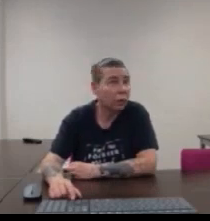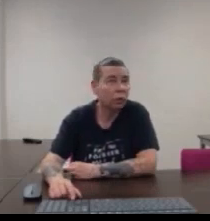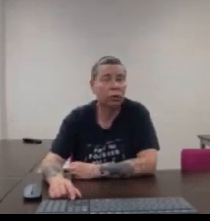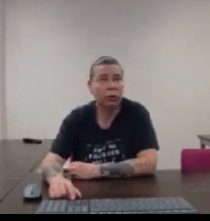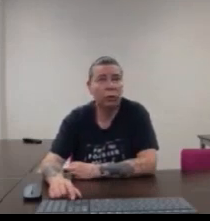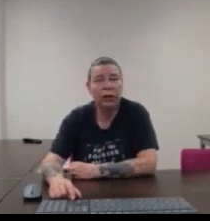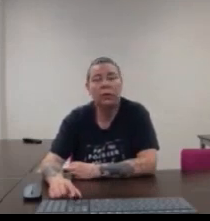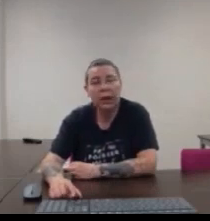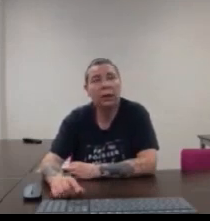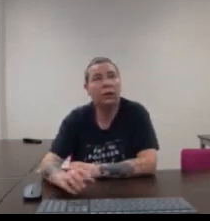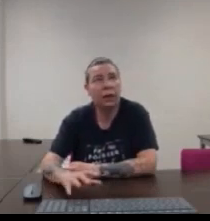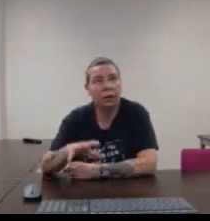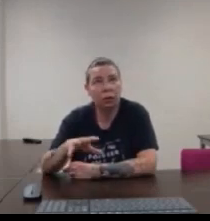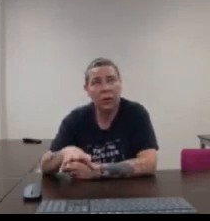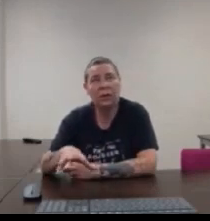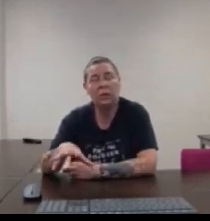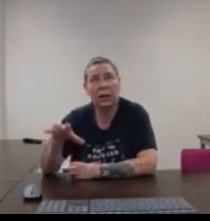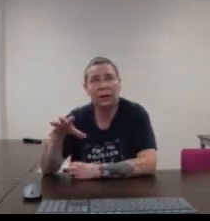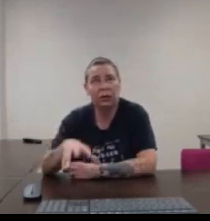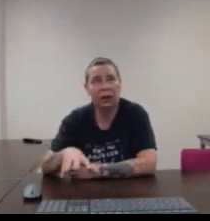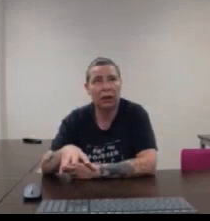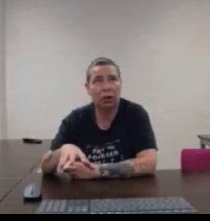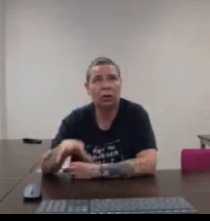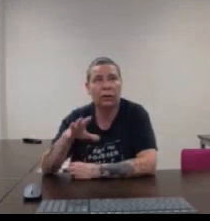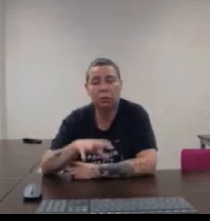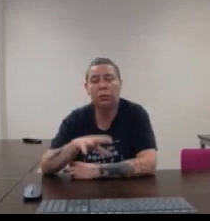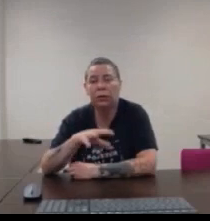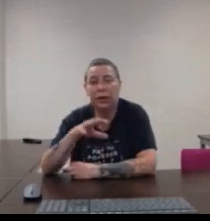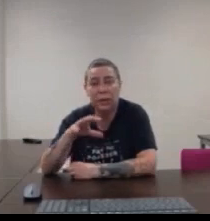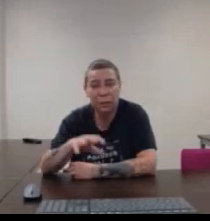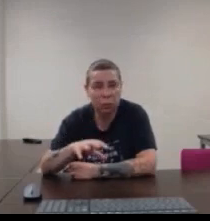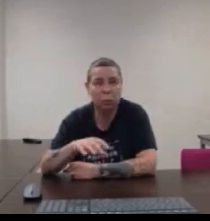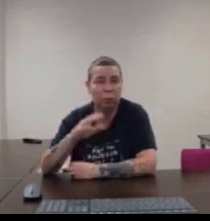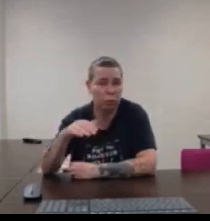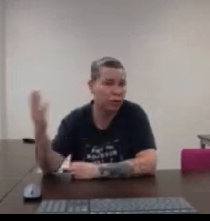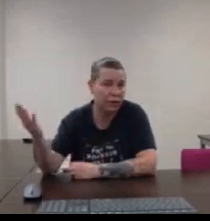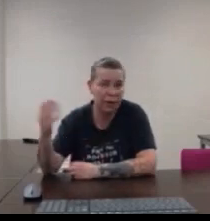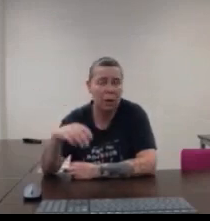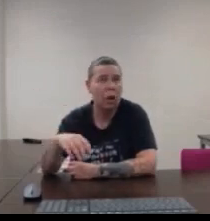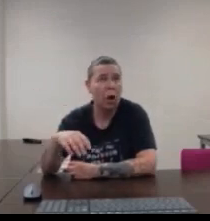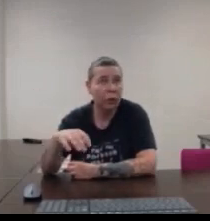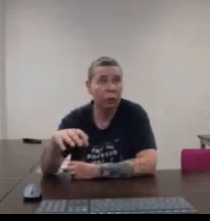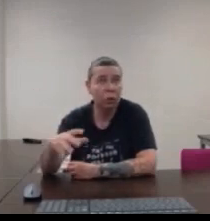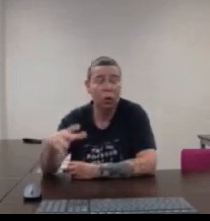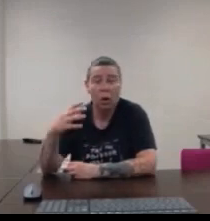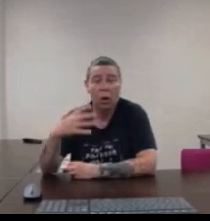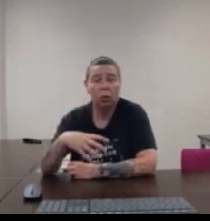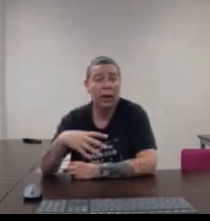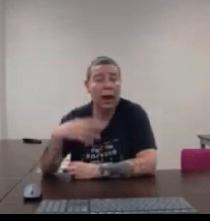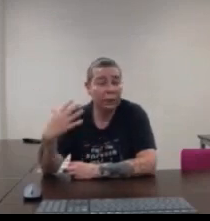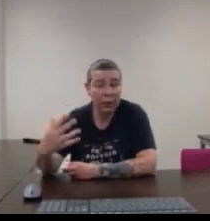à l'instant. Ce que Maud a évoqué, c'est une des particularités du travail sur écran, c'est une posture statique maintenue, puisque je le disais en